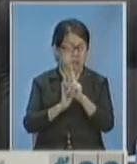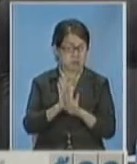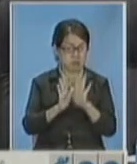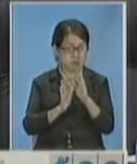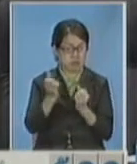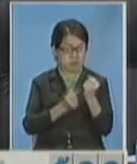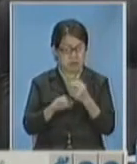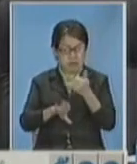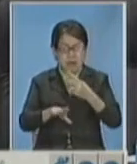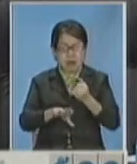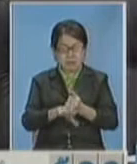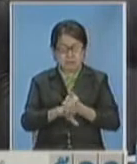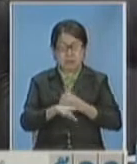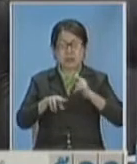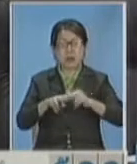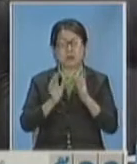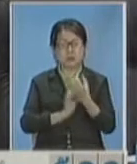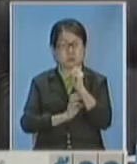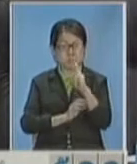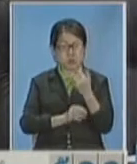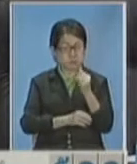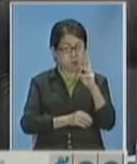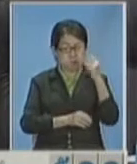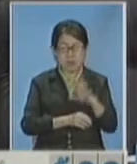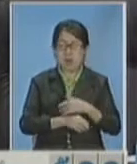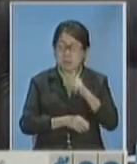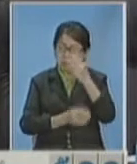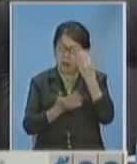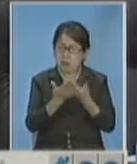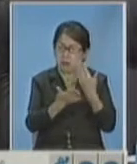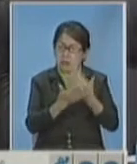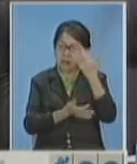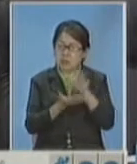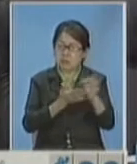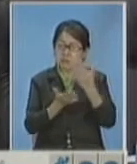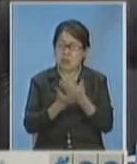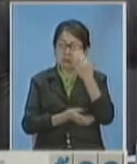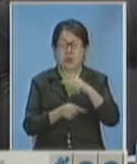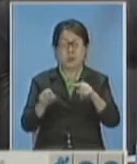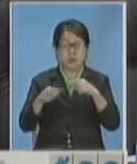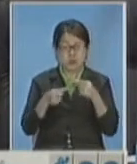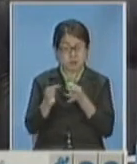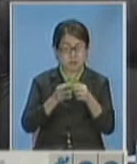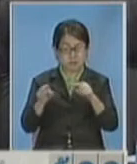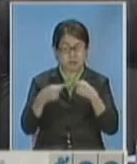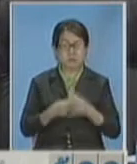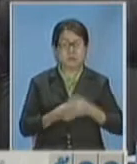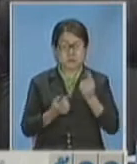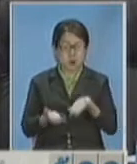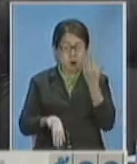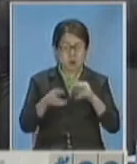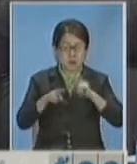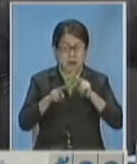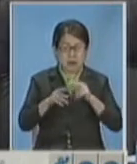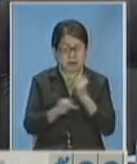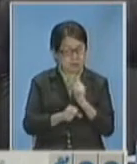ถ12ที่นั่งนะคะแล้วพอถามต่อไปอีกแล้วทำไมราคาขนาดนี้ก็มีคำอธิบายว่าได้มีการปรับเปลี่ยนที่นั่ง